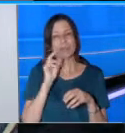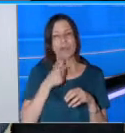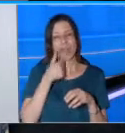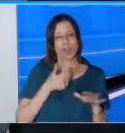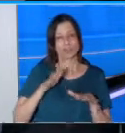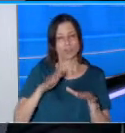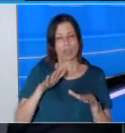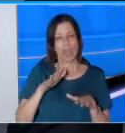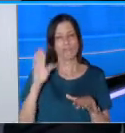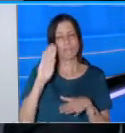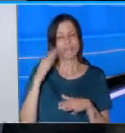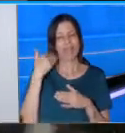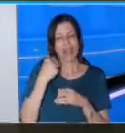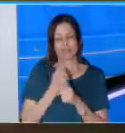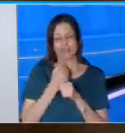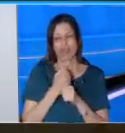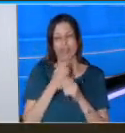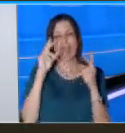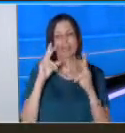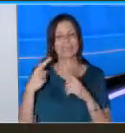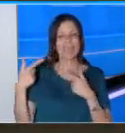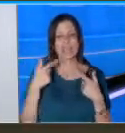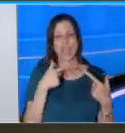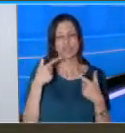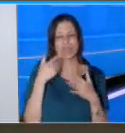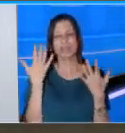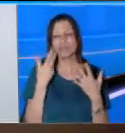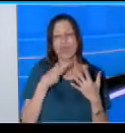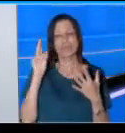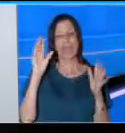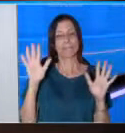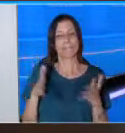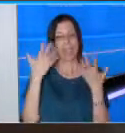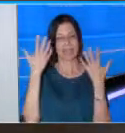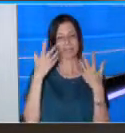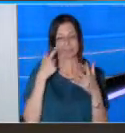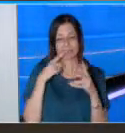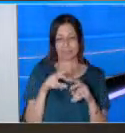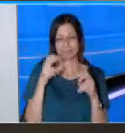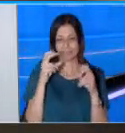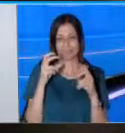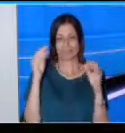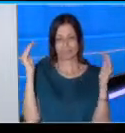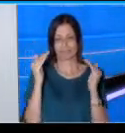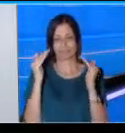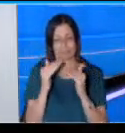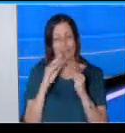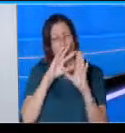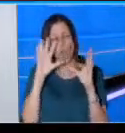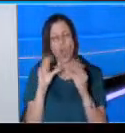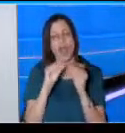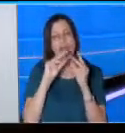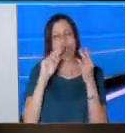נתניהו לקיים הפסקת אש, אומר לו כמה שיותר מהר, חלון ההזדמנויות, אתה יודע, מצטמצם, כל העולם כבר מתחיל